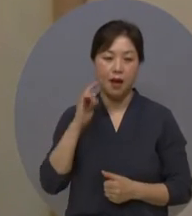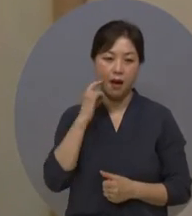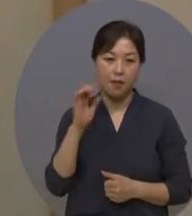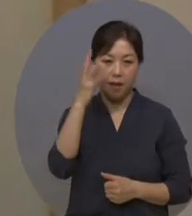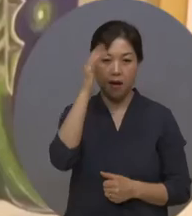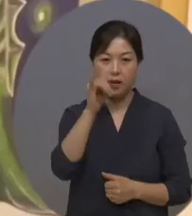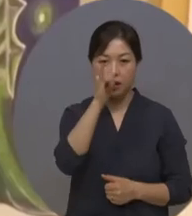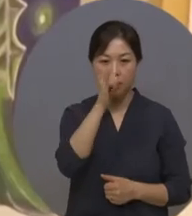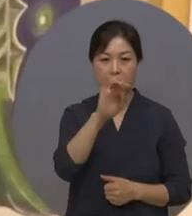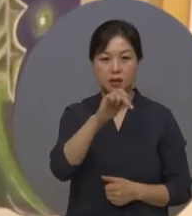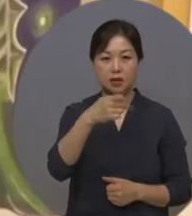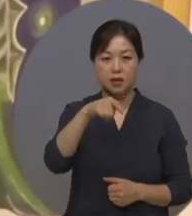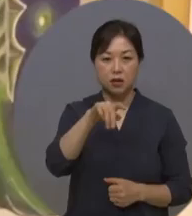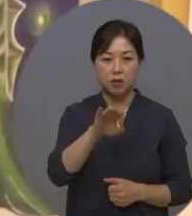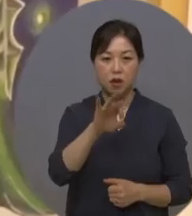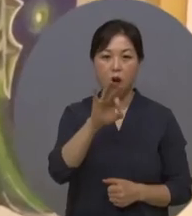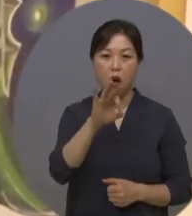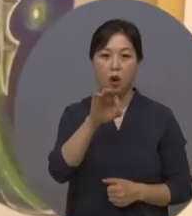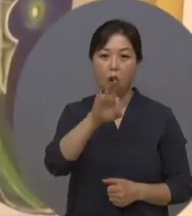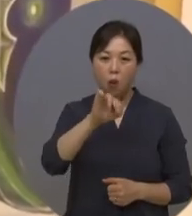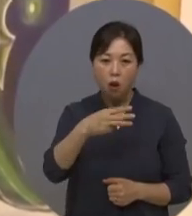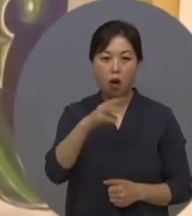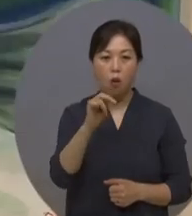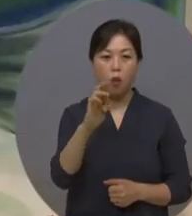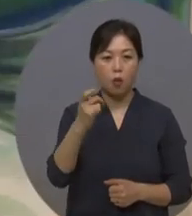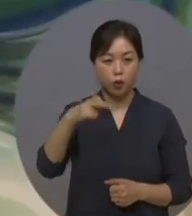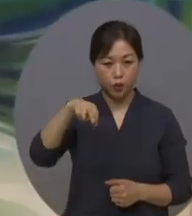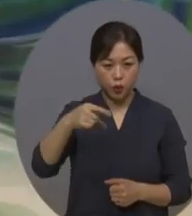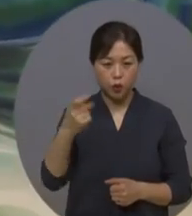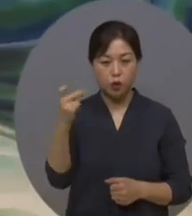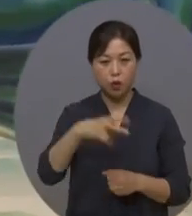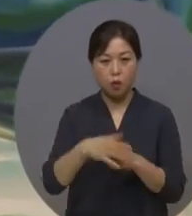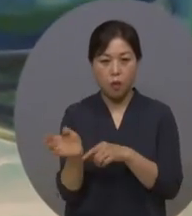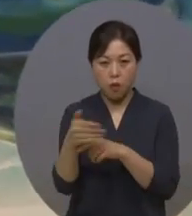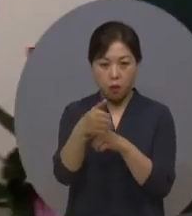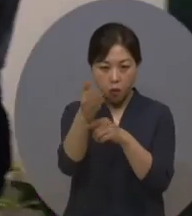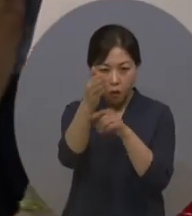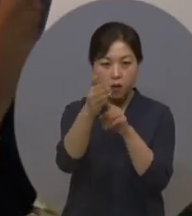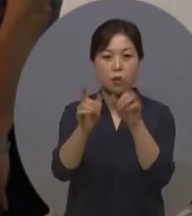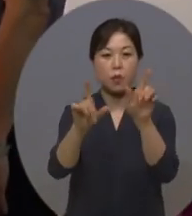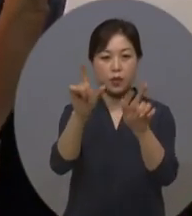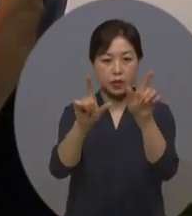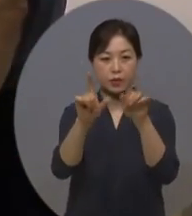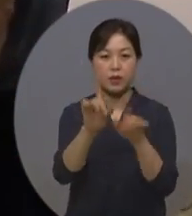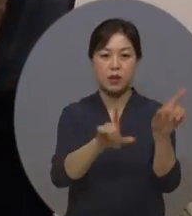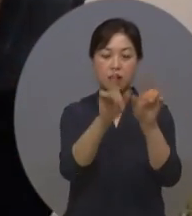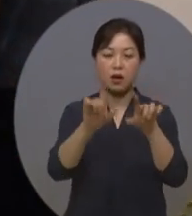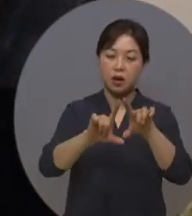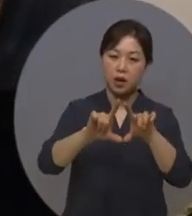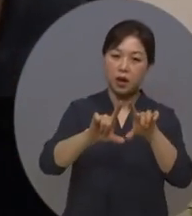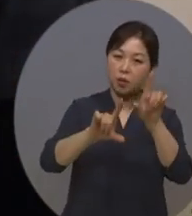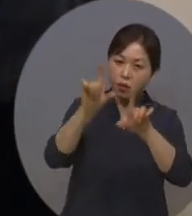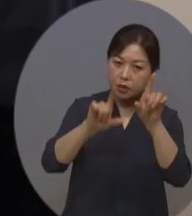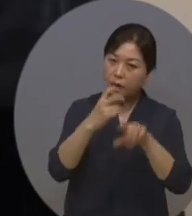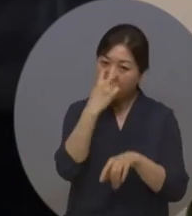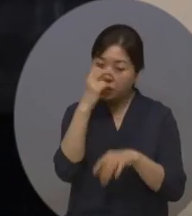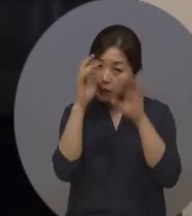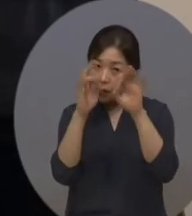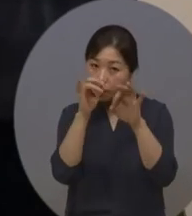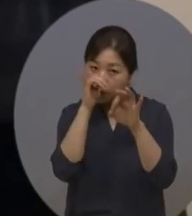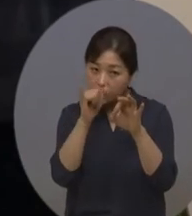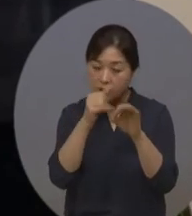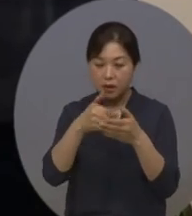오봉 부와 헤엄치는 물고기 의 모습을 생동감 있게 표현한 작품들은 우리 삶의 모습을 관찰하는 화가의